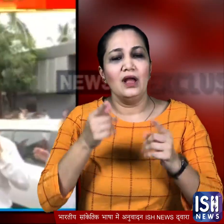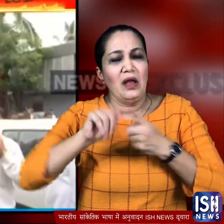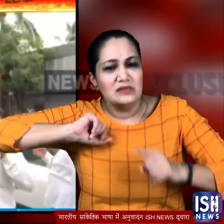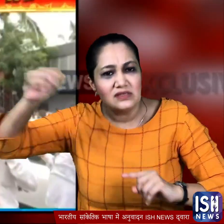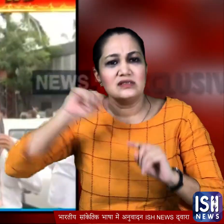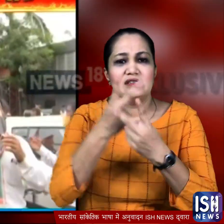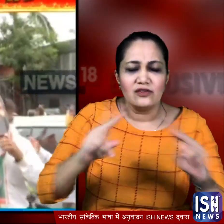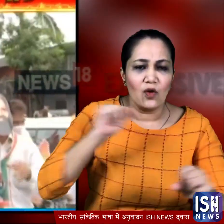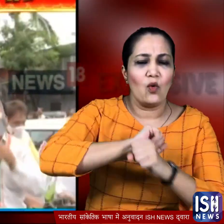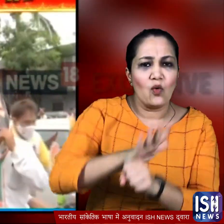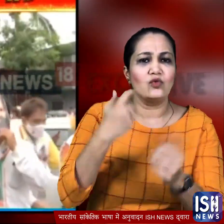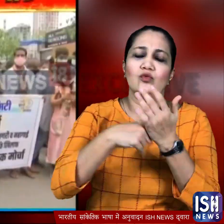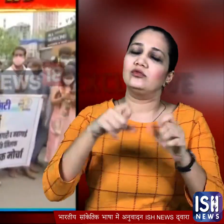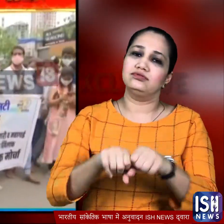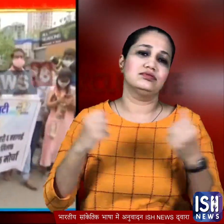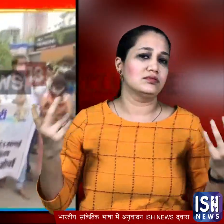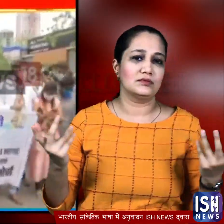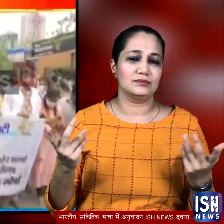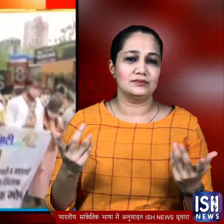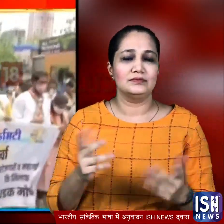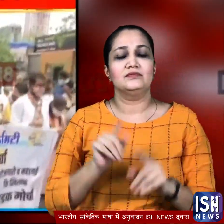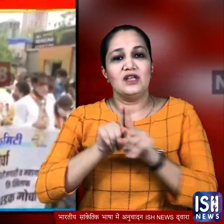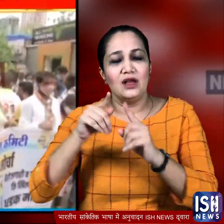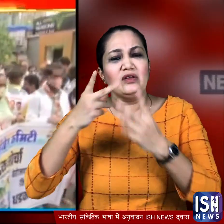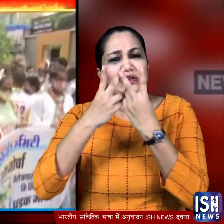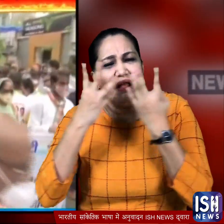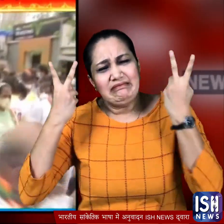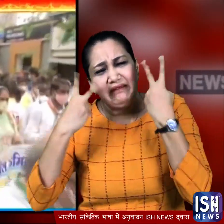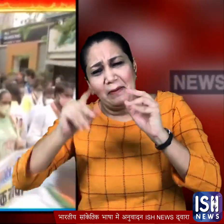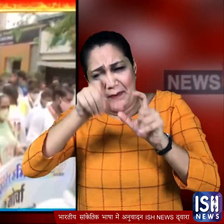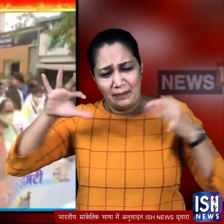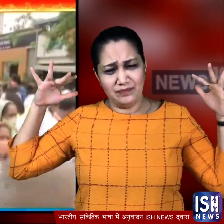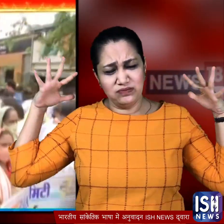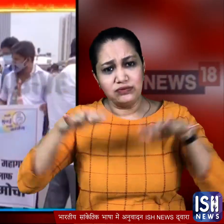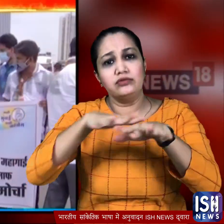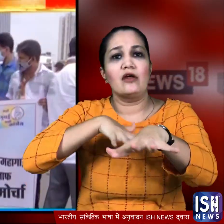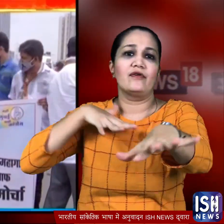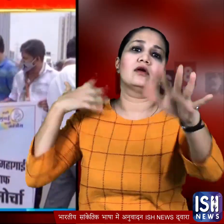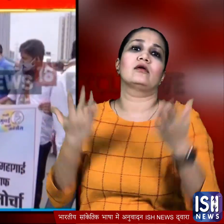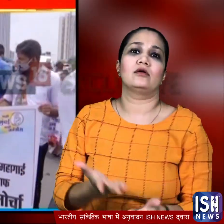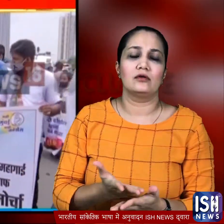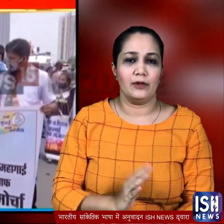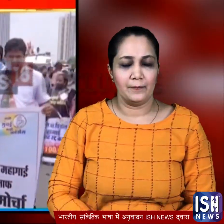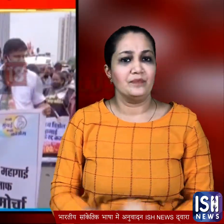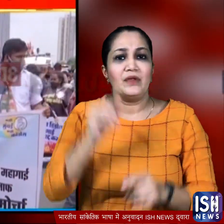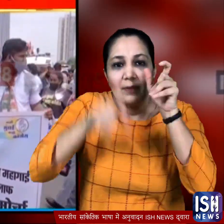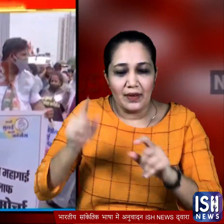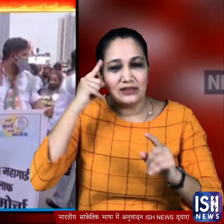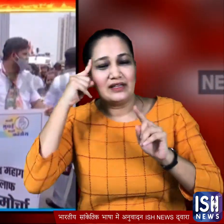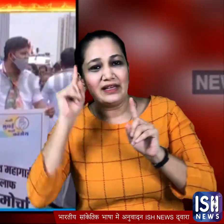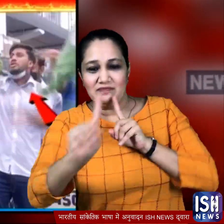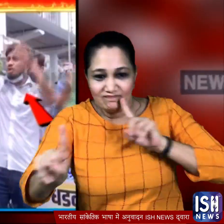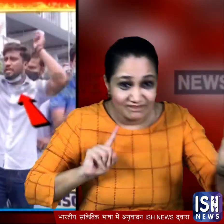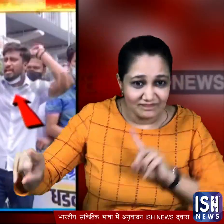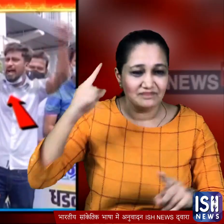उन्होंने कोरोना नियमों का मजाक बना दिया। सड़क पर पार्टी के इतने कार्यकर्ता जुट गए कि ट्रैफिक जैम हो गया। इस दौरान किसी ने सोशल डिस्टेंसिंग का पालन